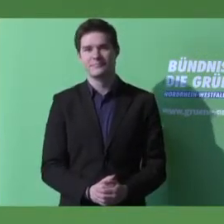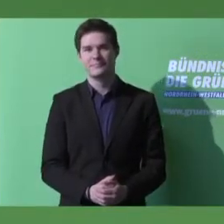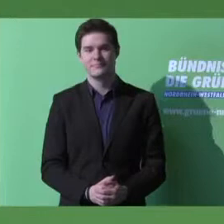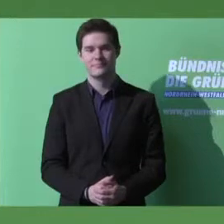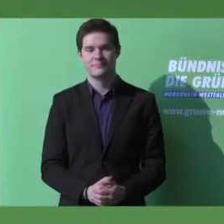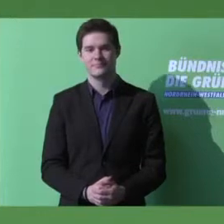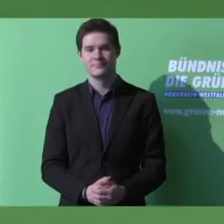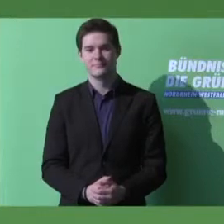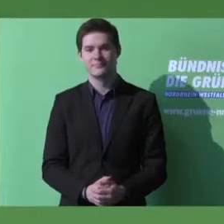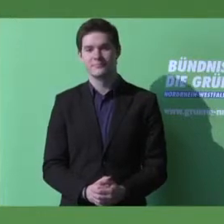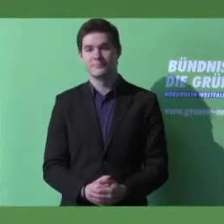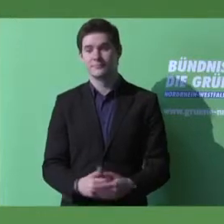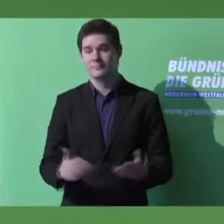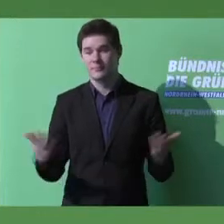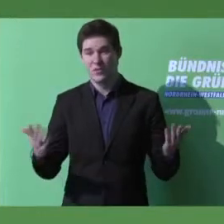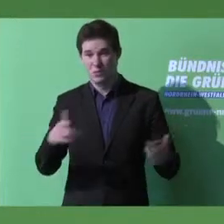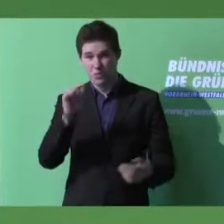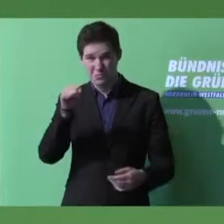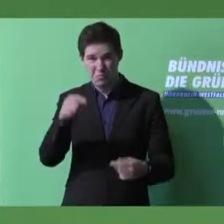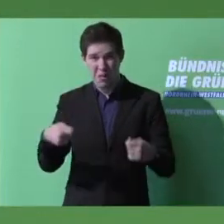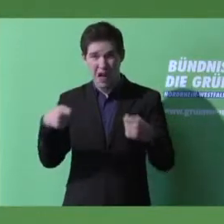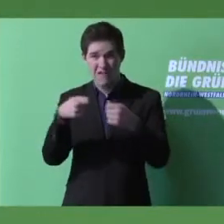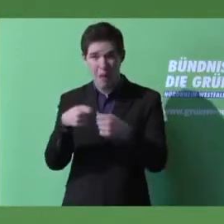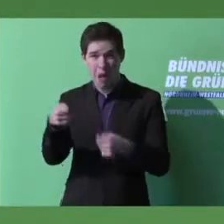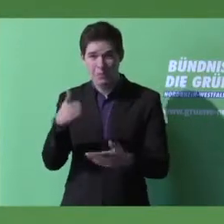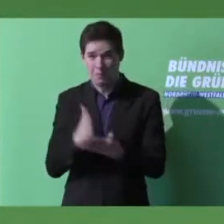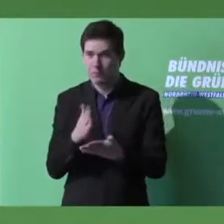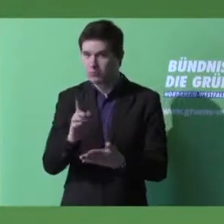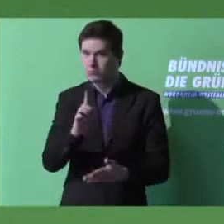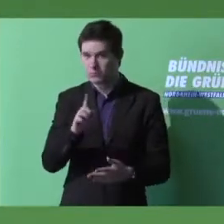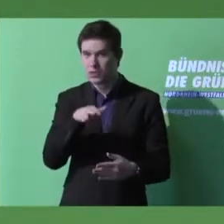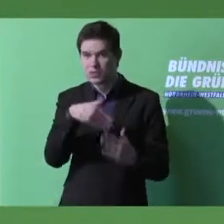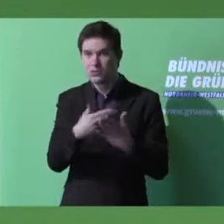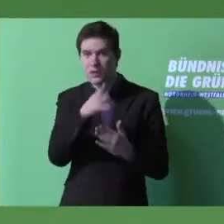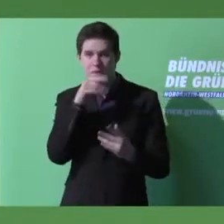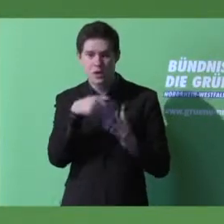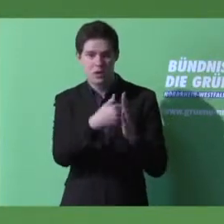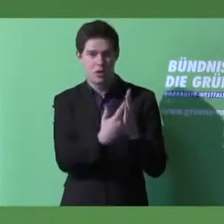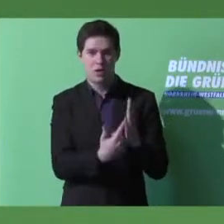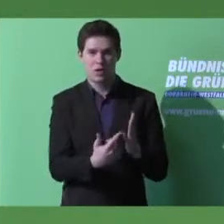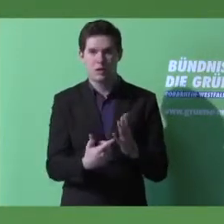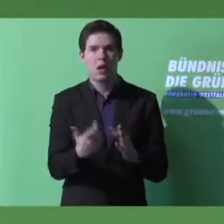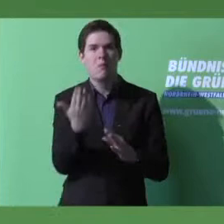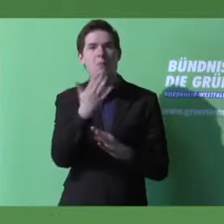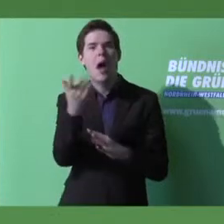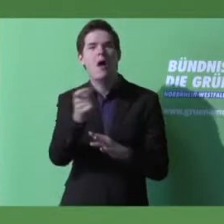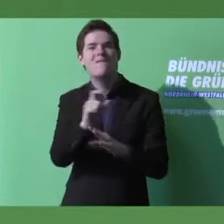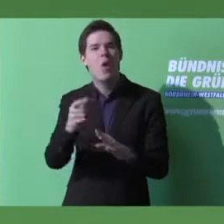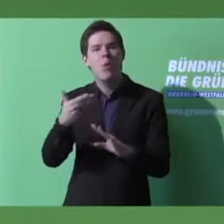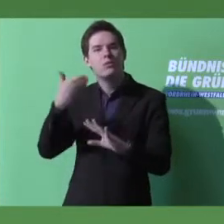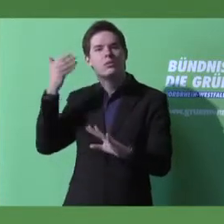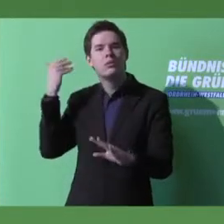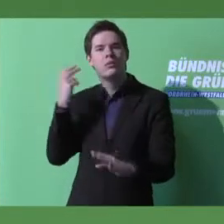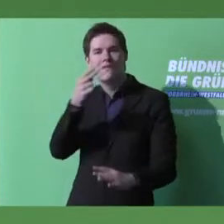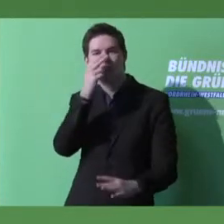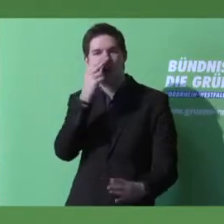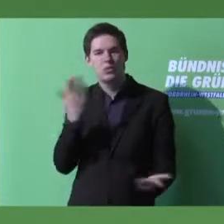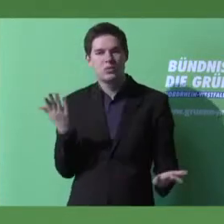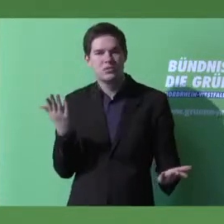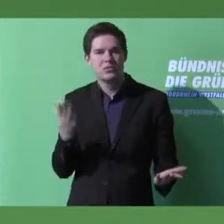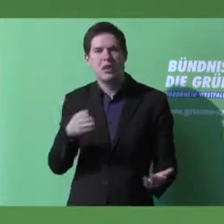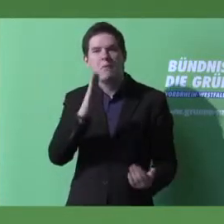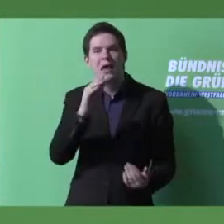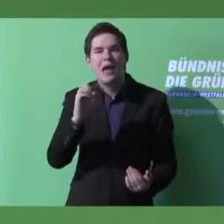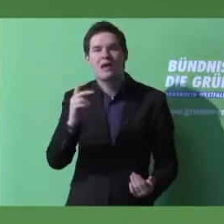Und es ist nicht nur dieser Verband. Schaut euch an, was in den letzten Wochen vom DIHK, vom BDI